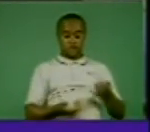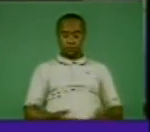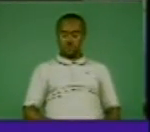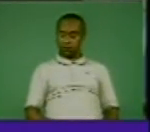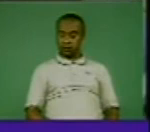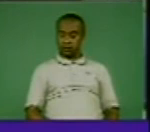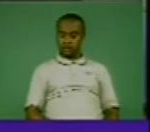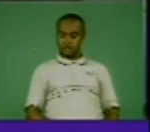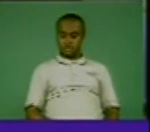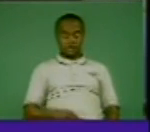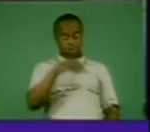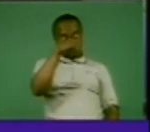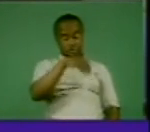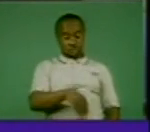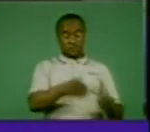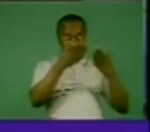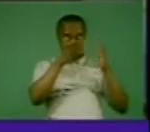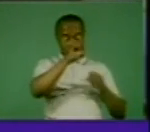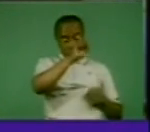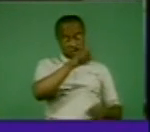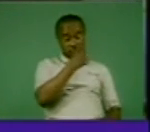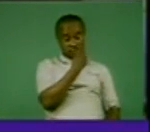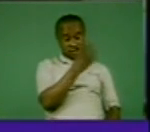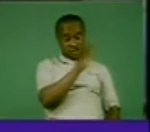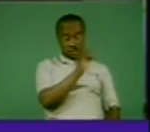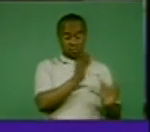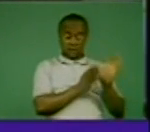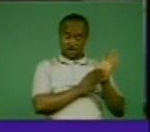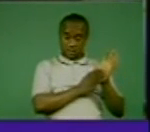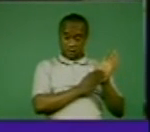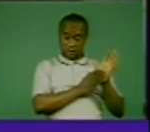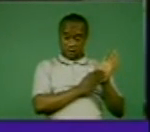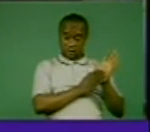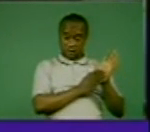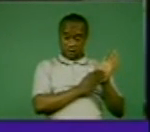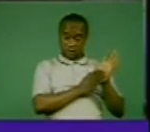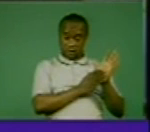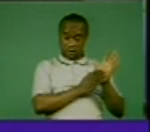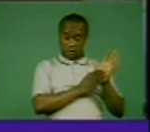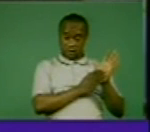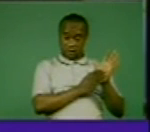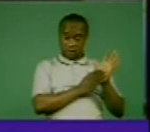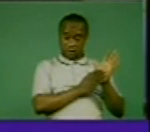Kura za wazi ndio ni kura 109 kwa kila ibara. Kura za wazi